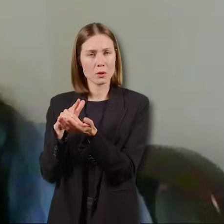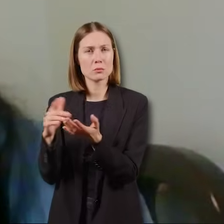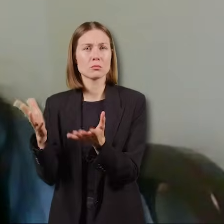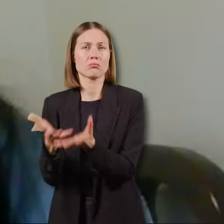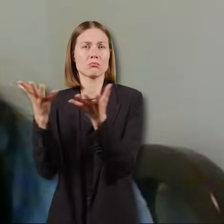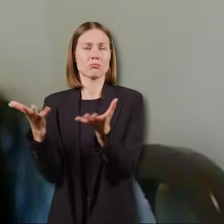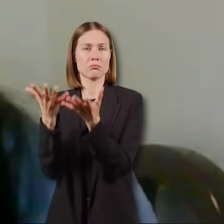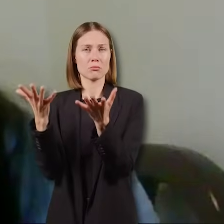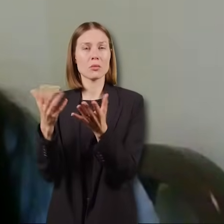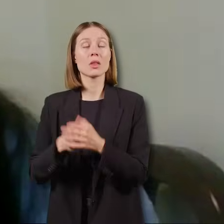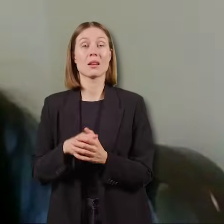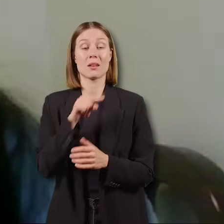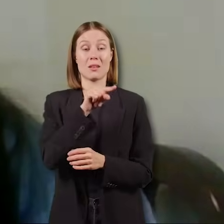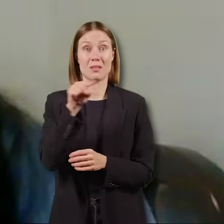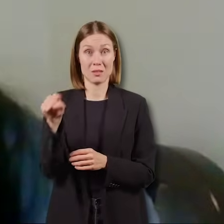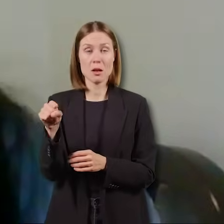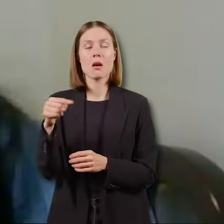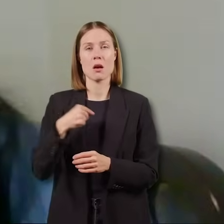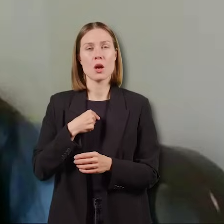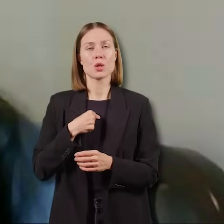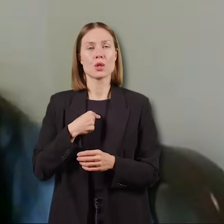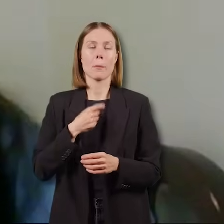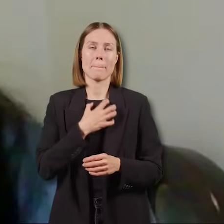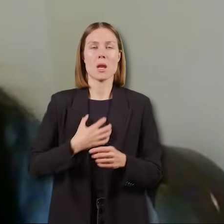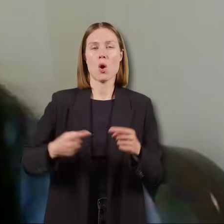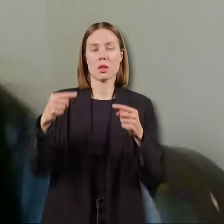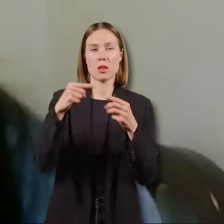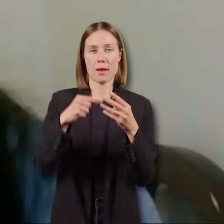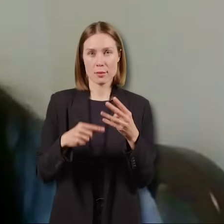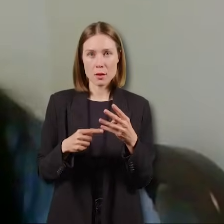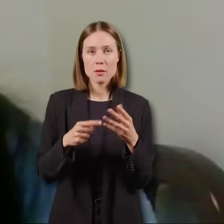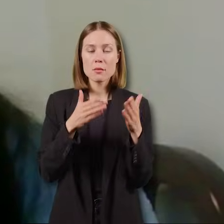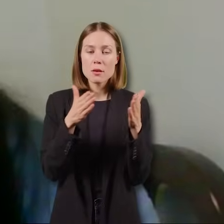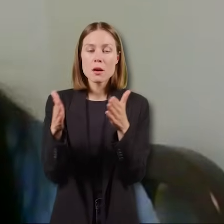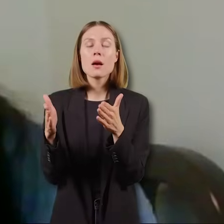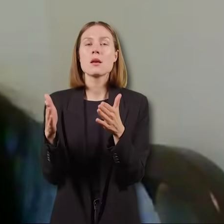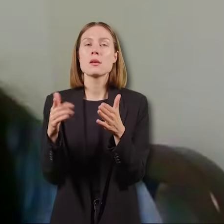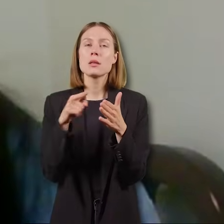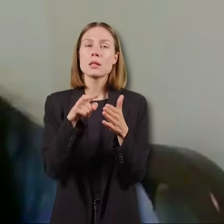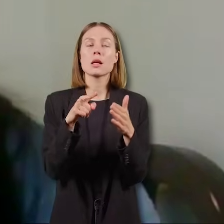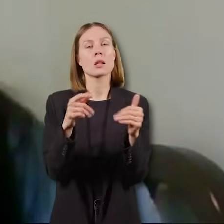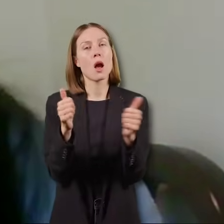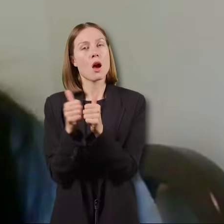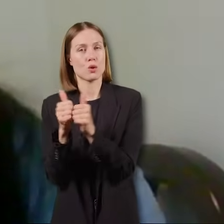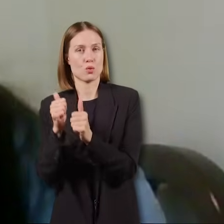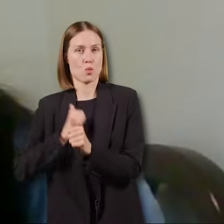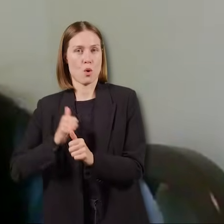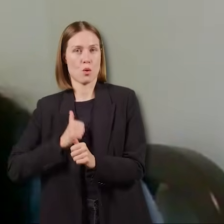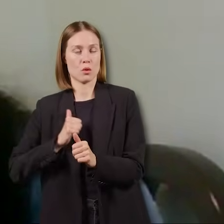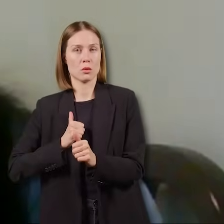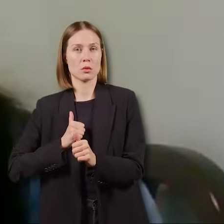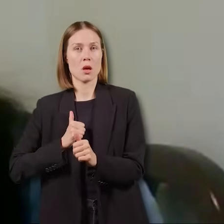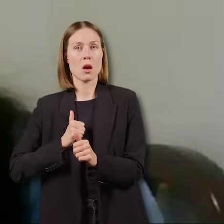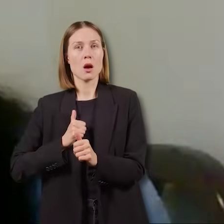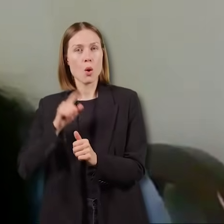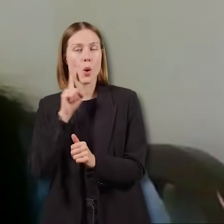stiprinimas. Tai šitos vietos, į kurias aš galbūt dedu prioritetinės vietas ir kad viskas tai būtų arčiau žmogaus, arčiau žmogui.